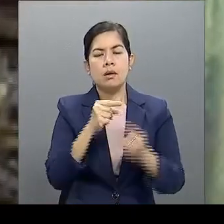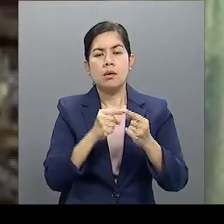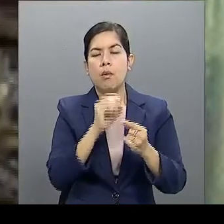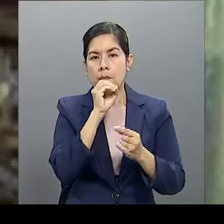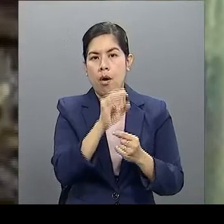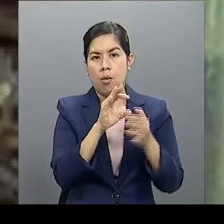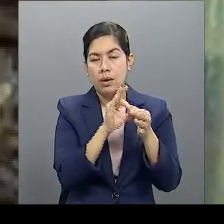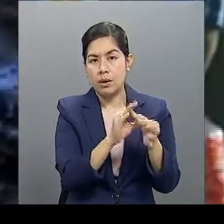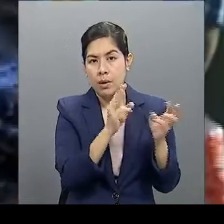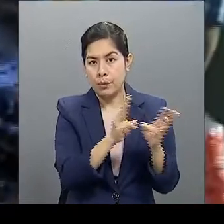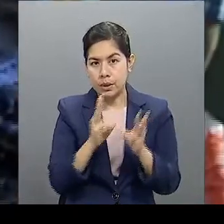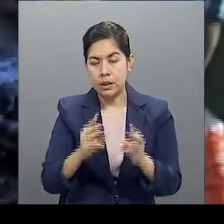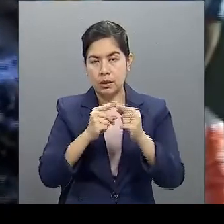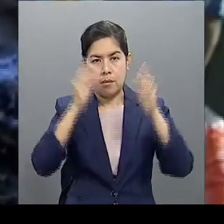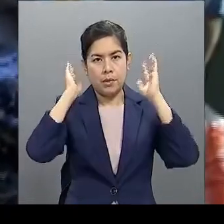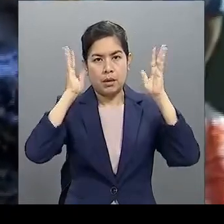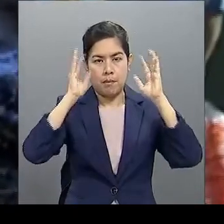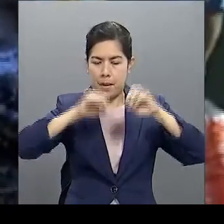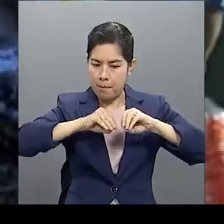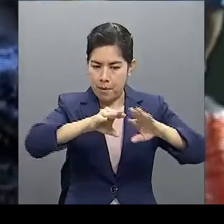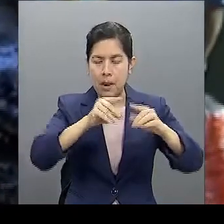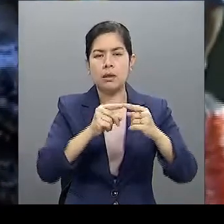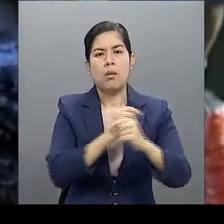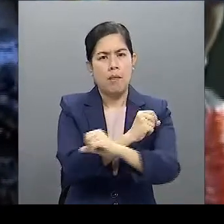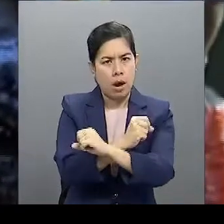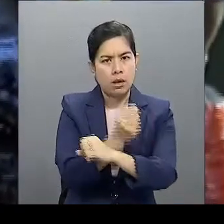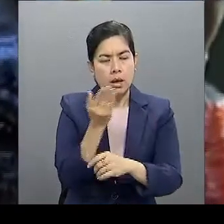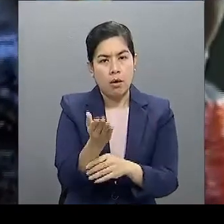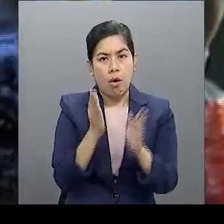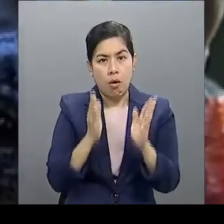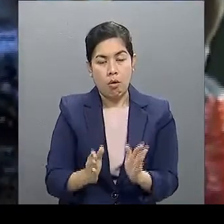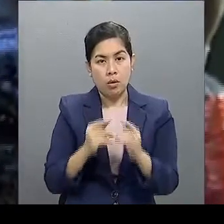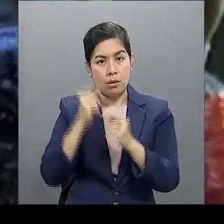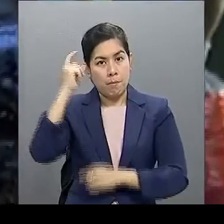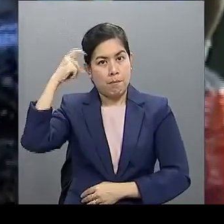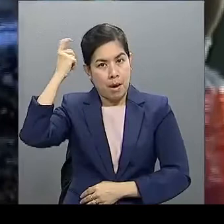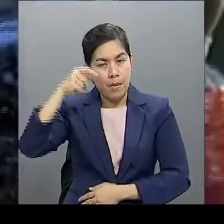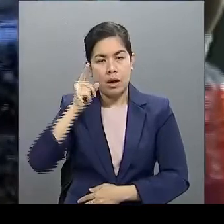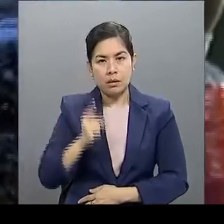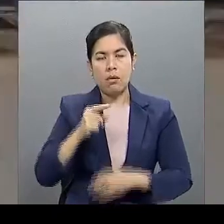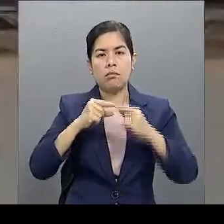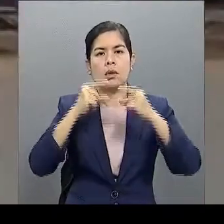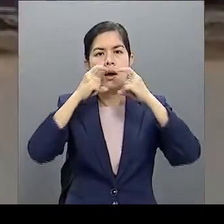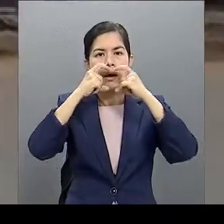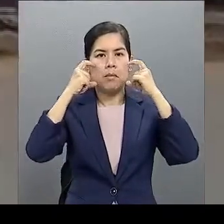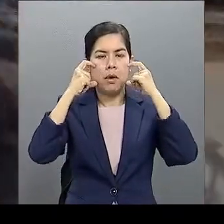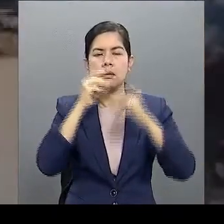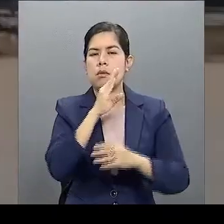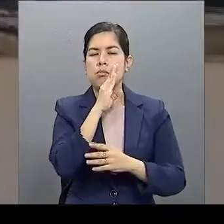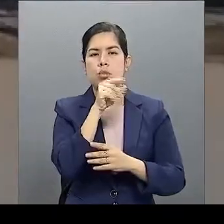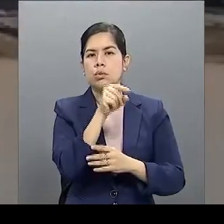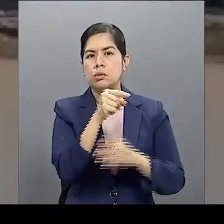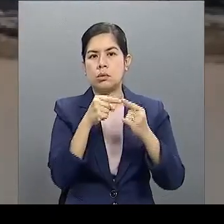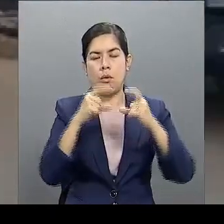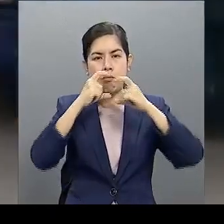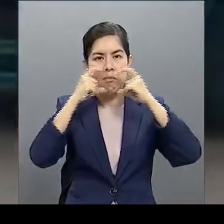วังป้องกันแล้วนะครับยังขอให้ชาวเมียนมาทุกคนต้องสวมหน้ากากอนามัยหากไม่ปฏิบัติตามจะถูกดำเนินคดีปรับเป็นเงิน 5,000